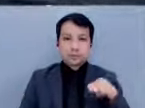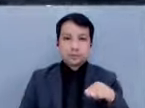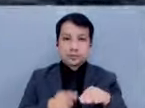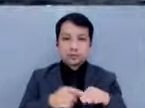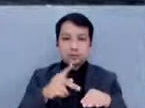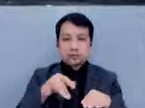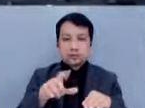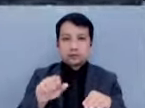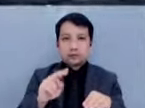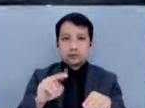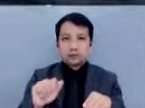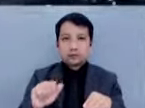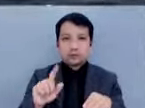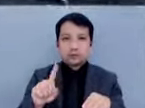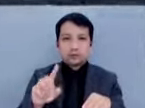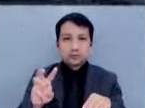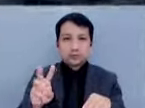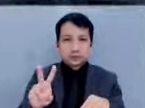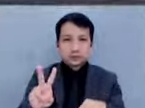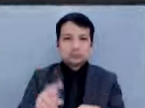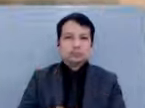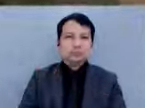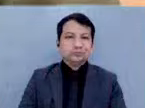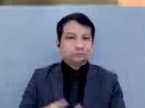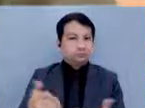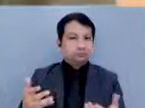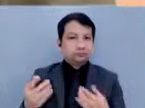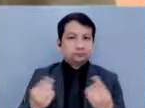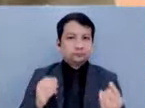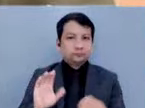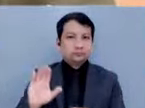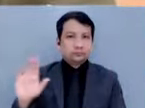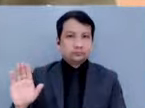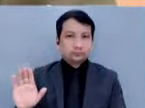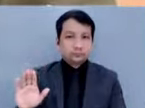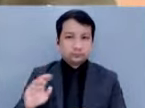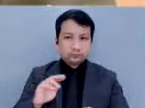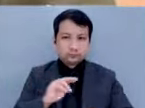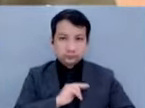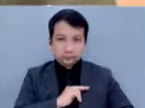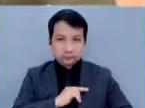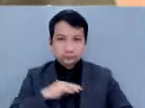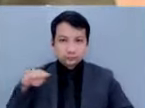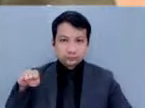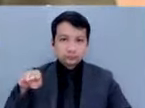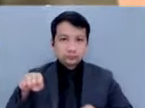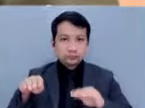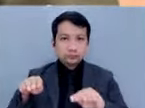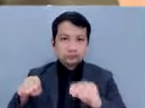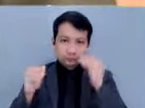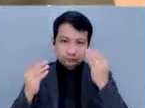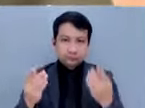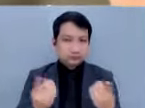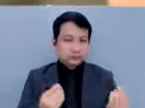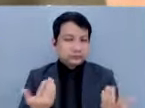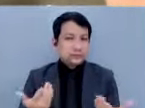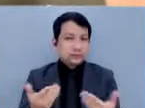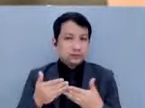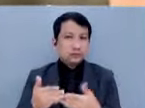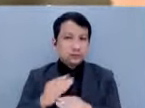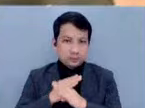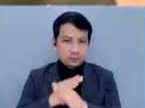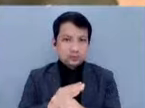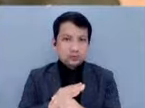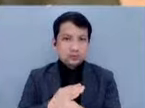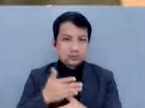Navy 162. Wala naman pong ginawa itong mga Navy ships na ito para i-block or